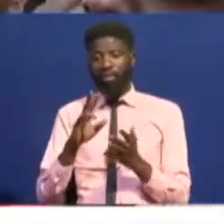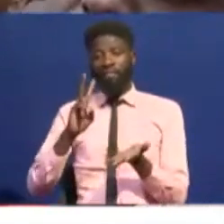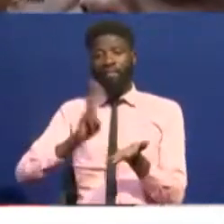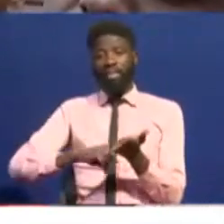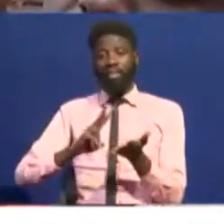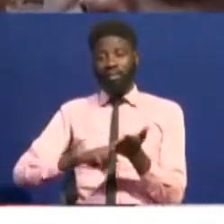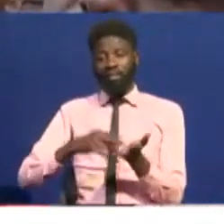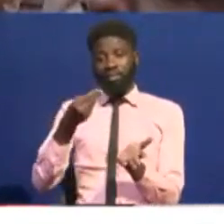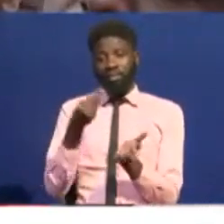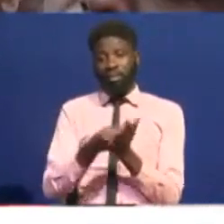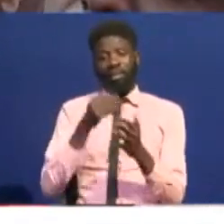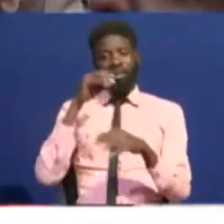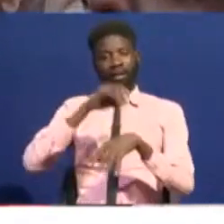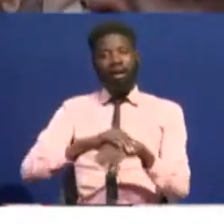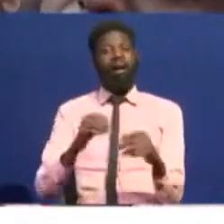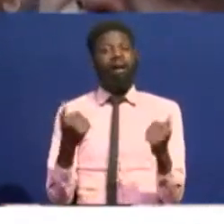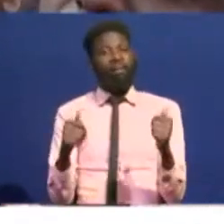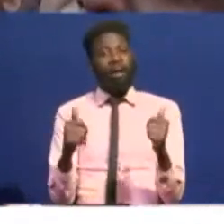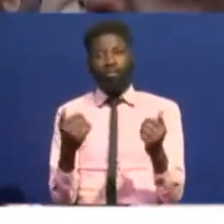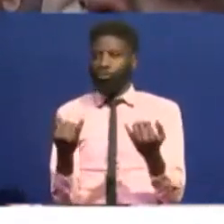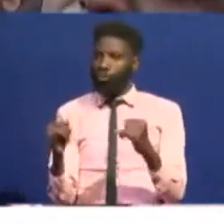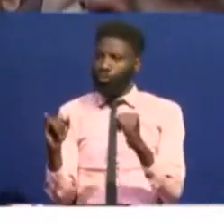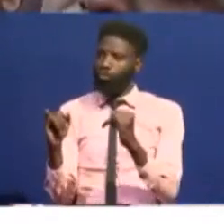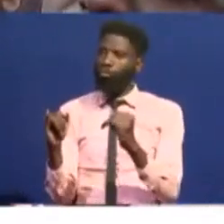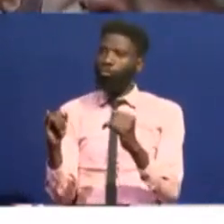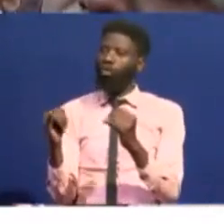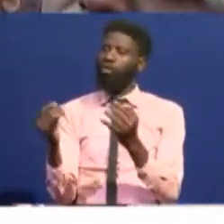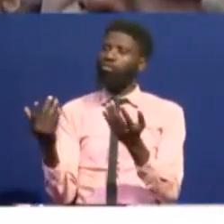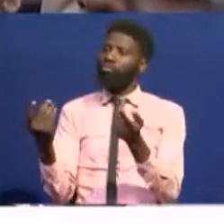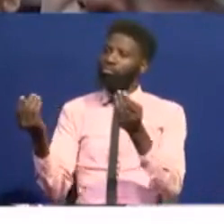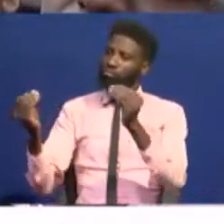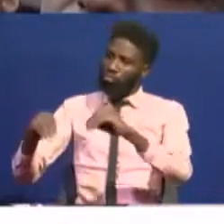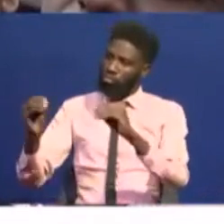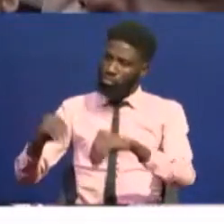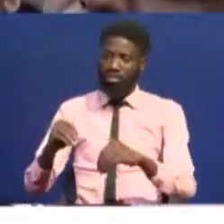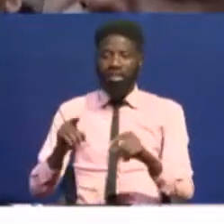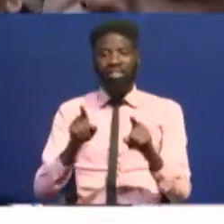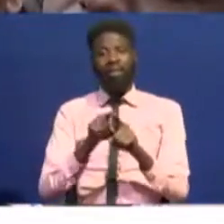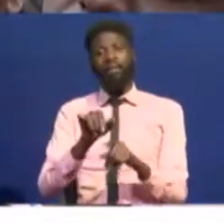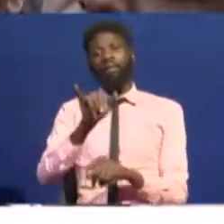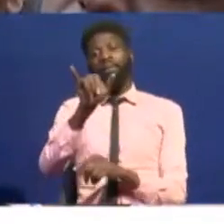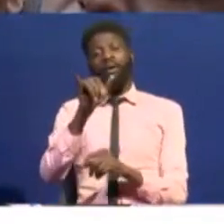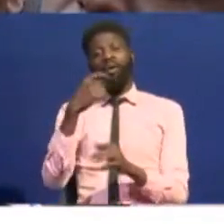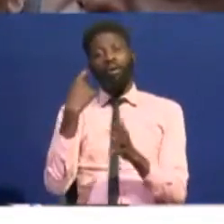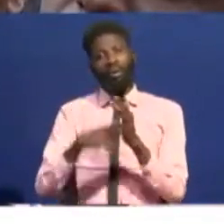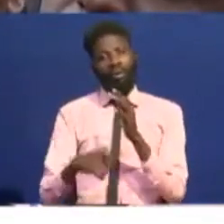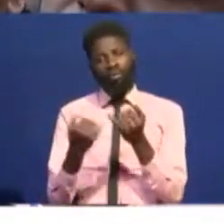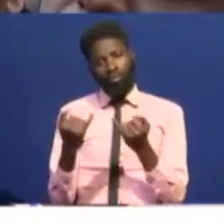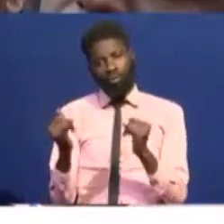raise, na hizo ma ticket zote wanajaribu ku raise bado. So bado hatujakuwa set.